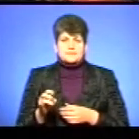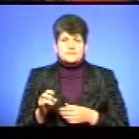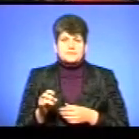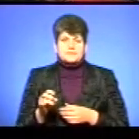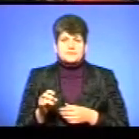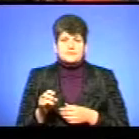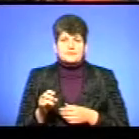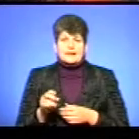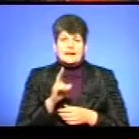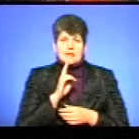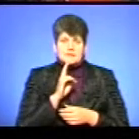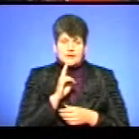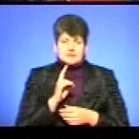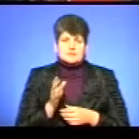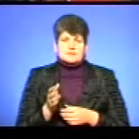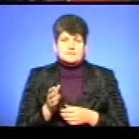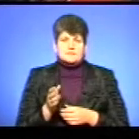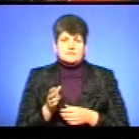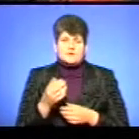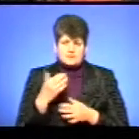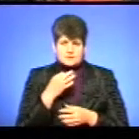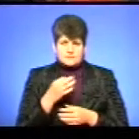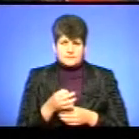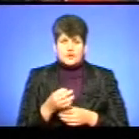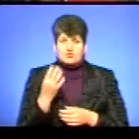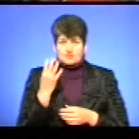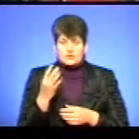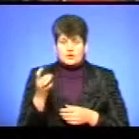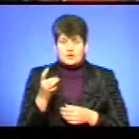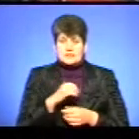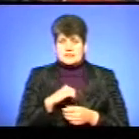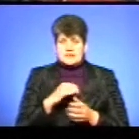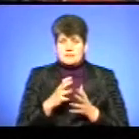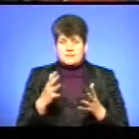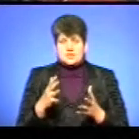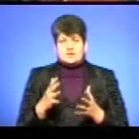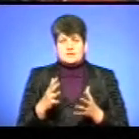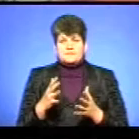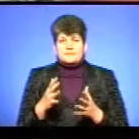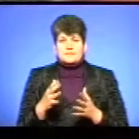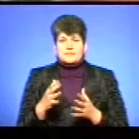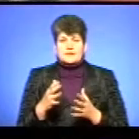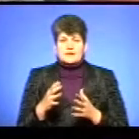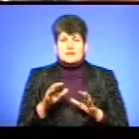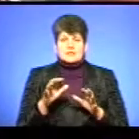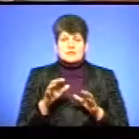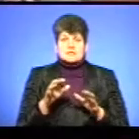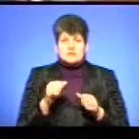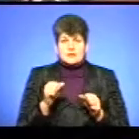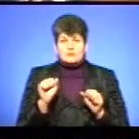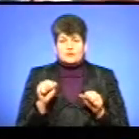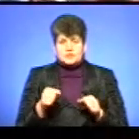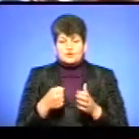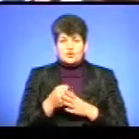Русятинський і Кременецький, як ми його називали, так? Ось цих 4-5 мільйонів залишнього заборгованість. Можливо, що і зараз